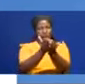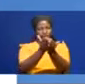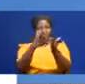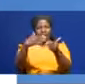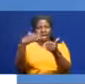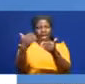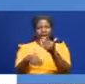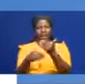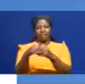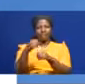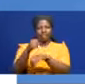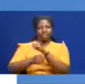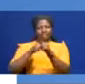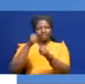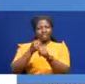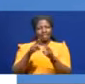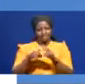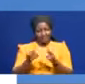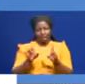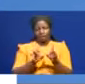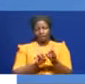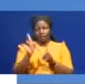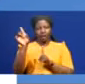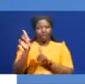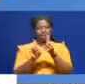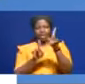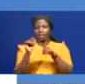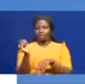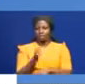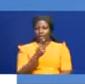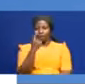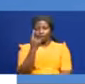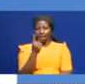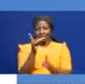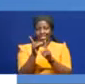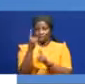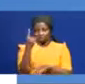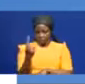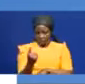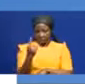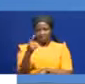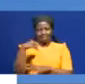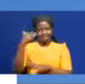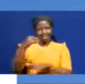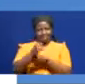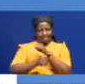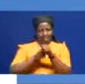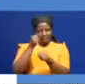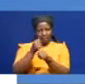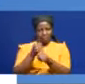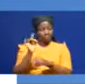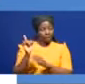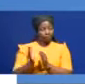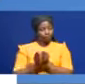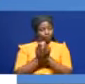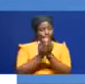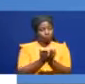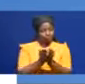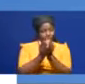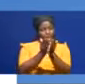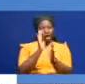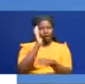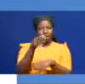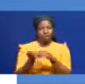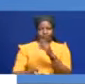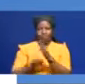mwaka na kuanza kusafiri Januari mosi mwakani. Meli hiyo itazindua njia